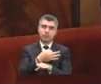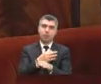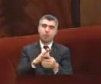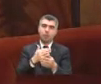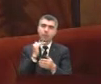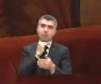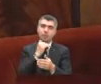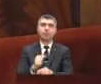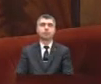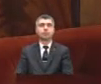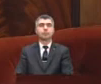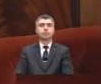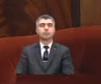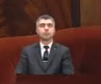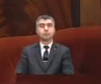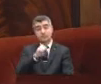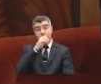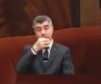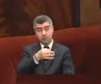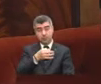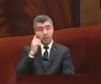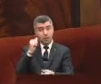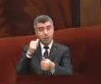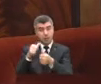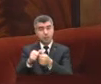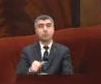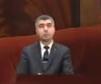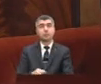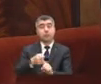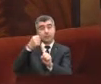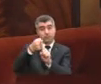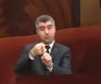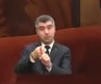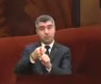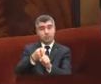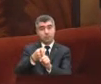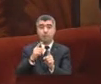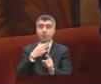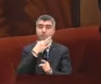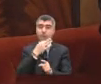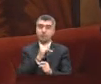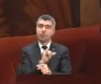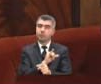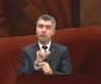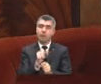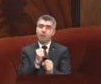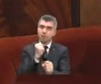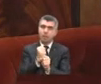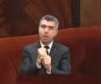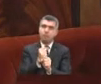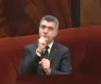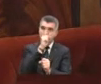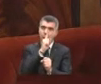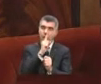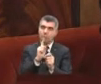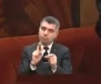وسريعه. ونبغي نذكر باللي هذا راه ورش كبير وماشي ساهل، وحنا خدامين عليه مع الشركاء